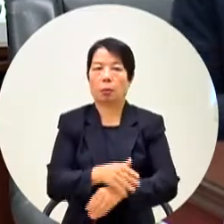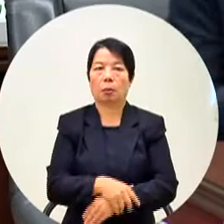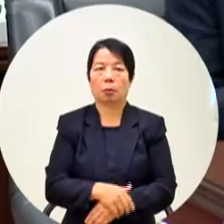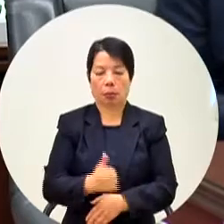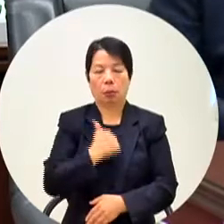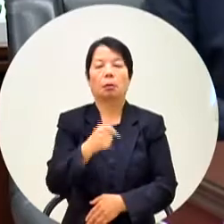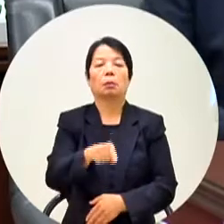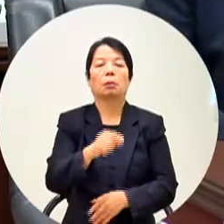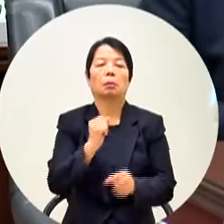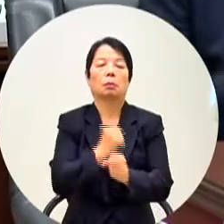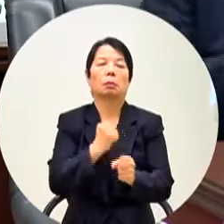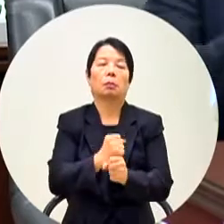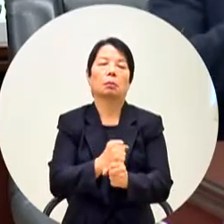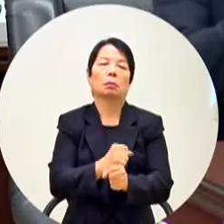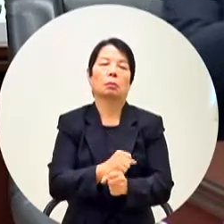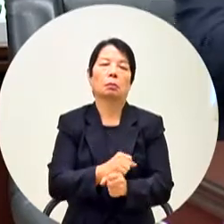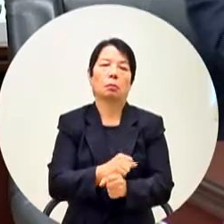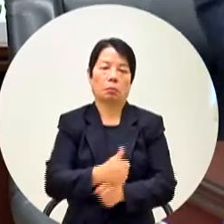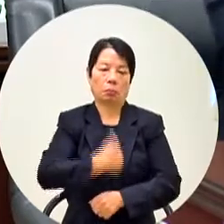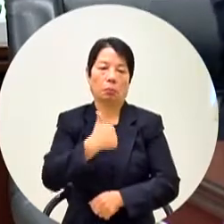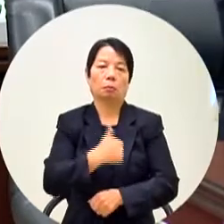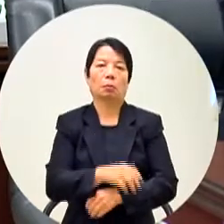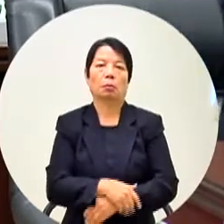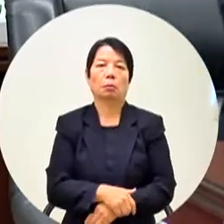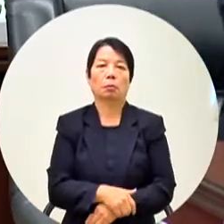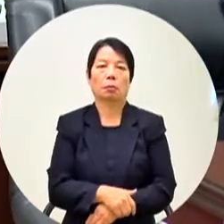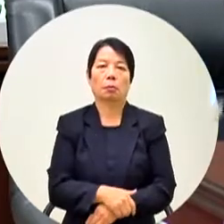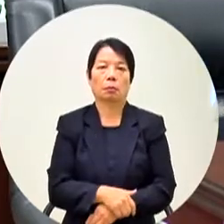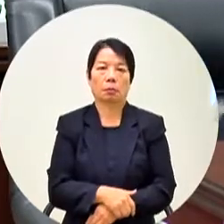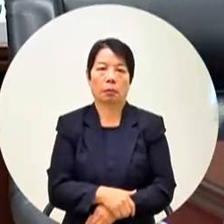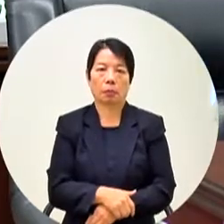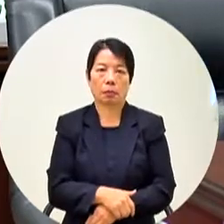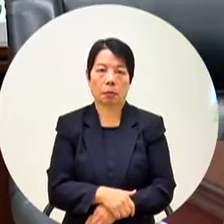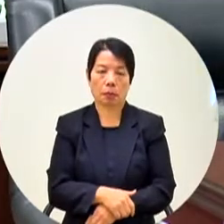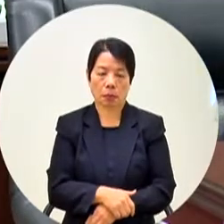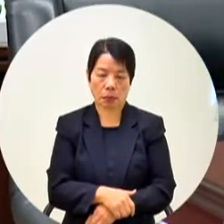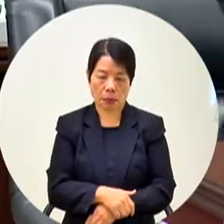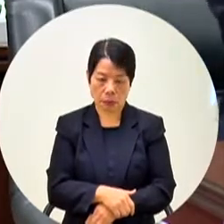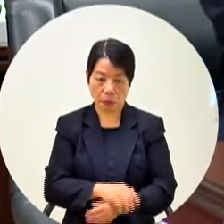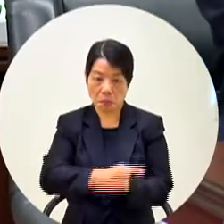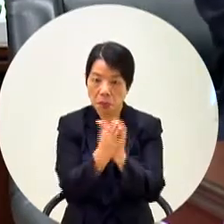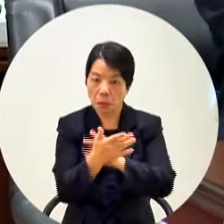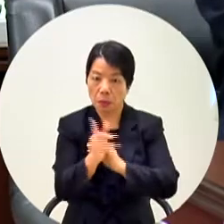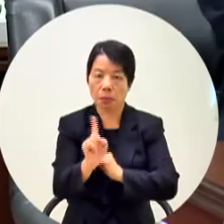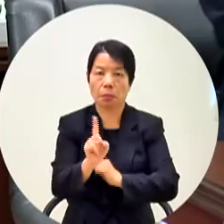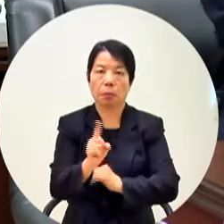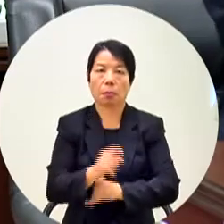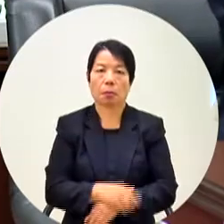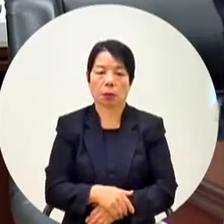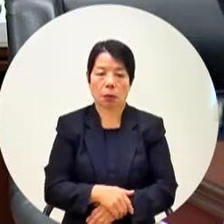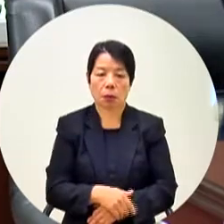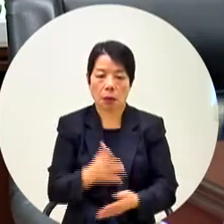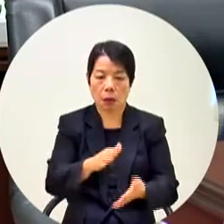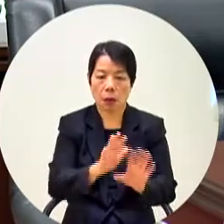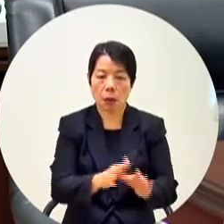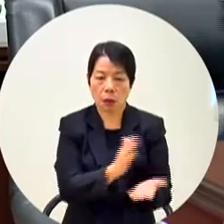做，吼、哦，真正安尼做，演变安怎？伊个处理费起